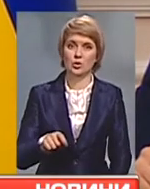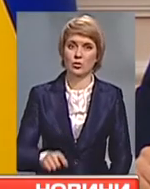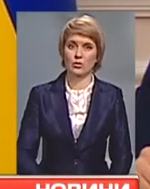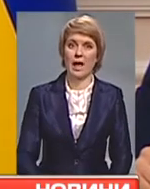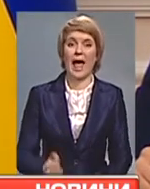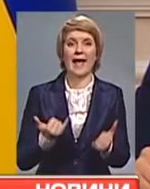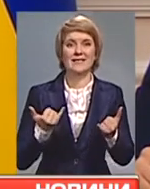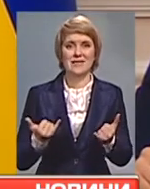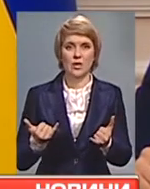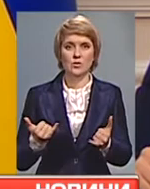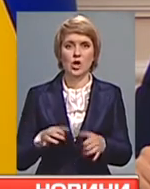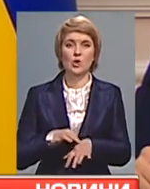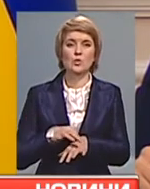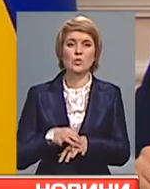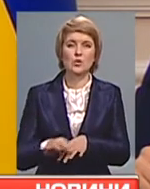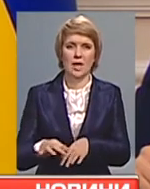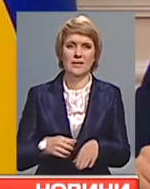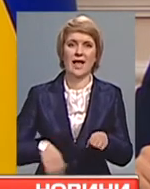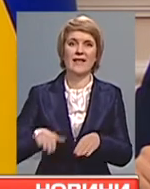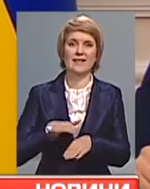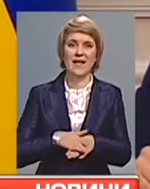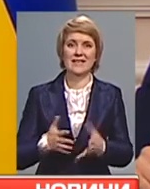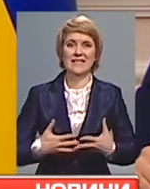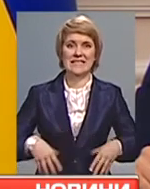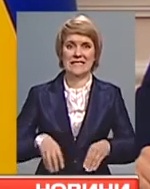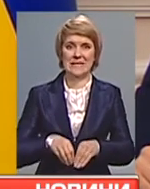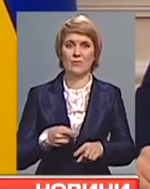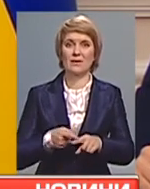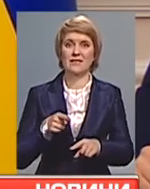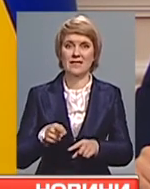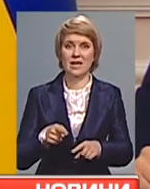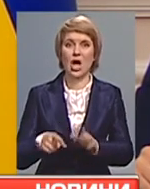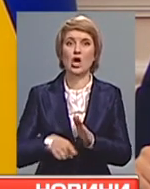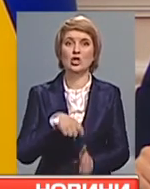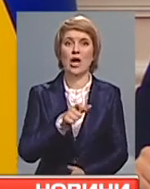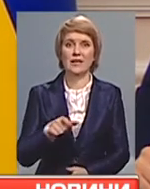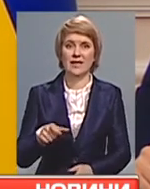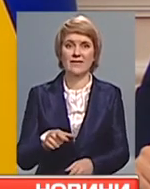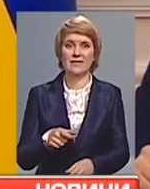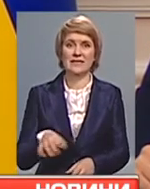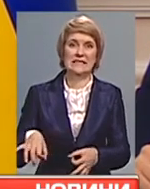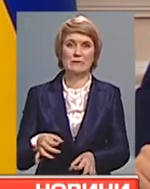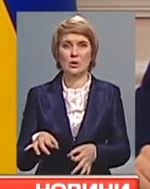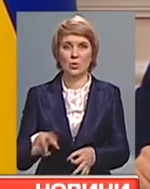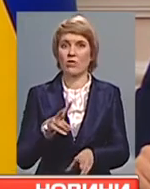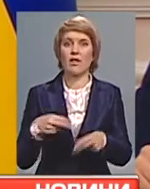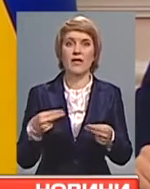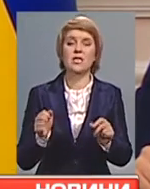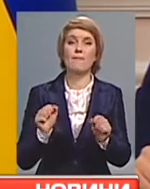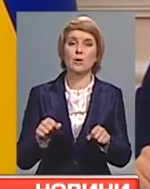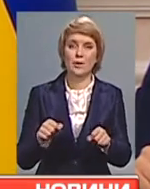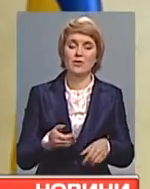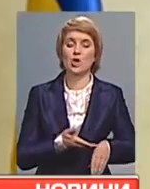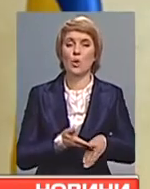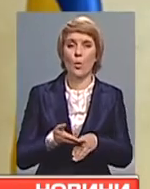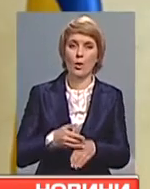А зараз знущально над сім'ями цих шахтарів просто збиткуєтесь і не даєте можливість допомогти людям.